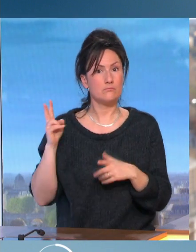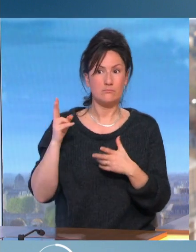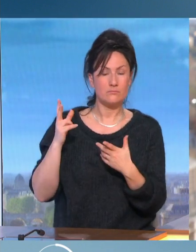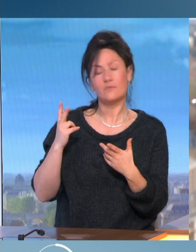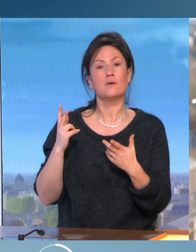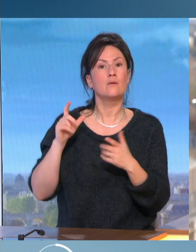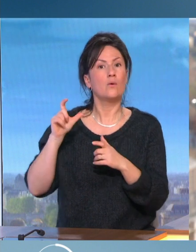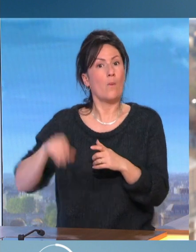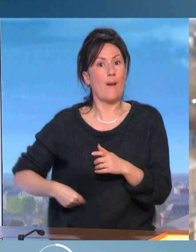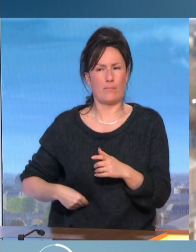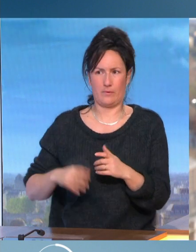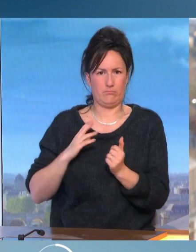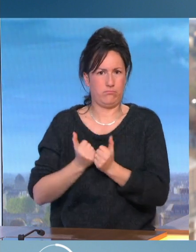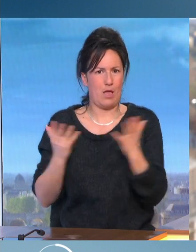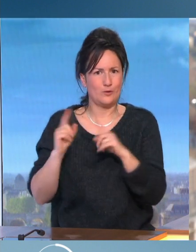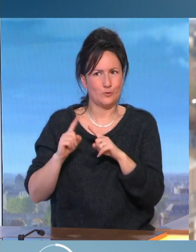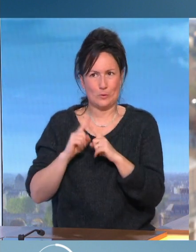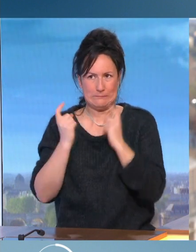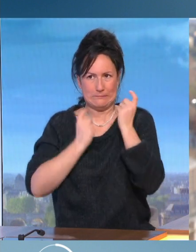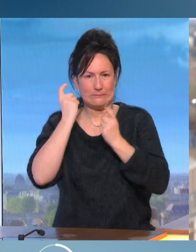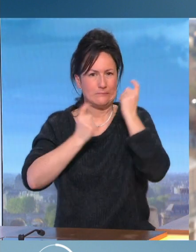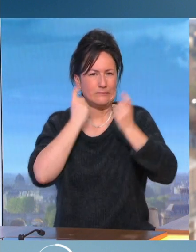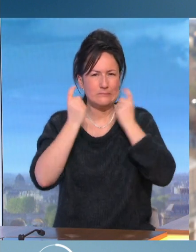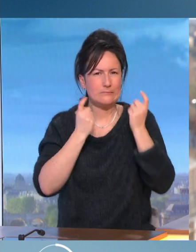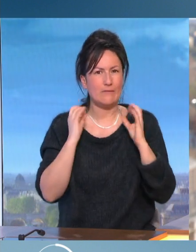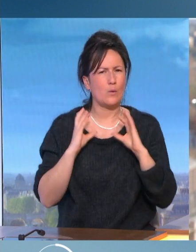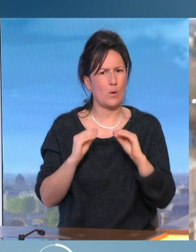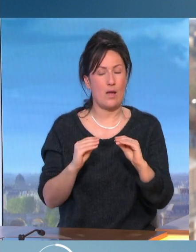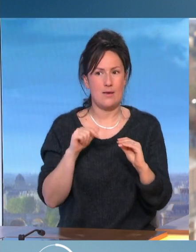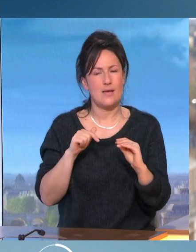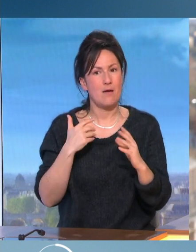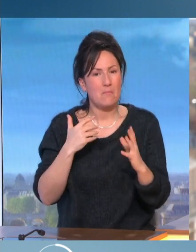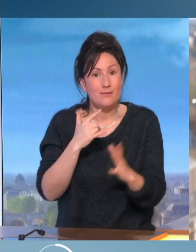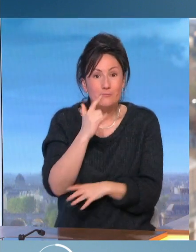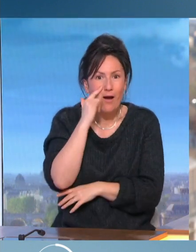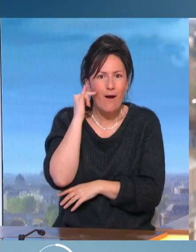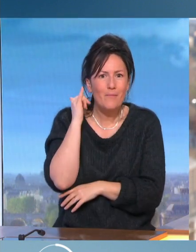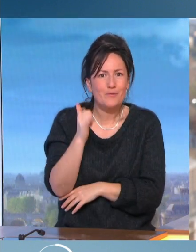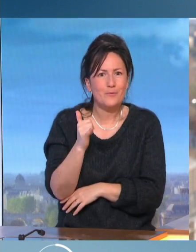procédure ? Beaucoup de questions qui s'ouvrent pour cette semaine, à très haut risque et inédite, dans l'histoire de la politique américaine. Merci. Merci.